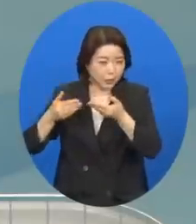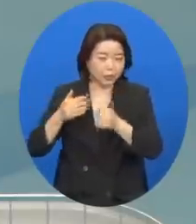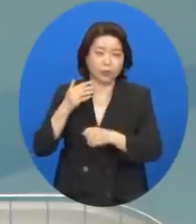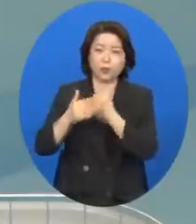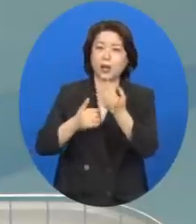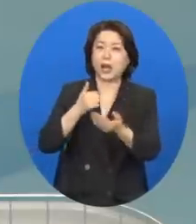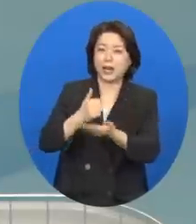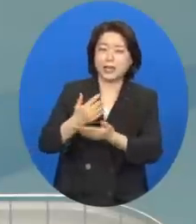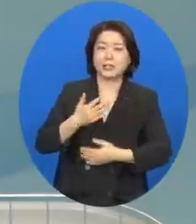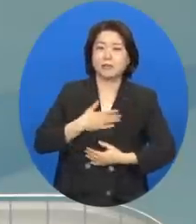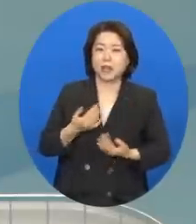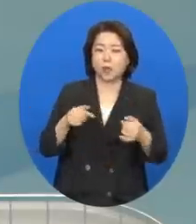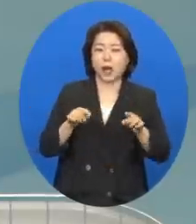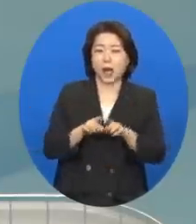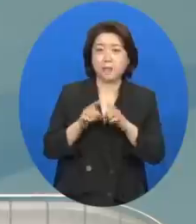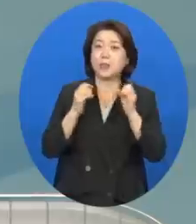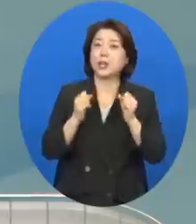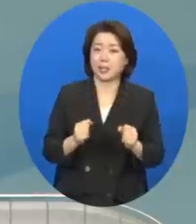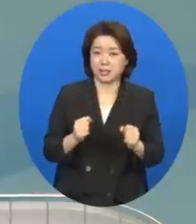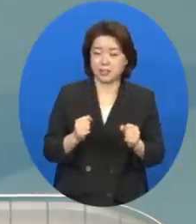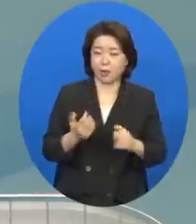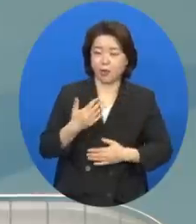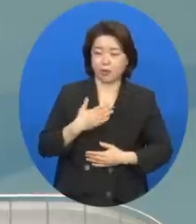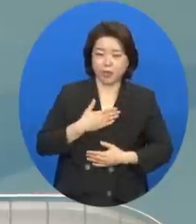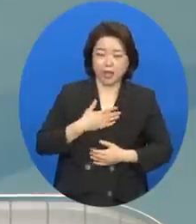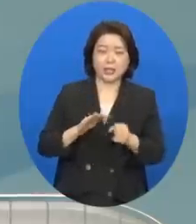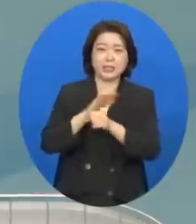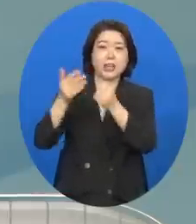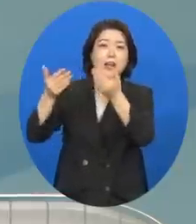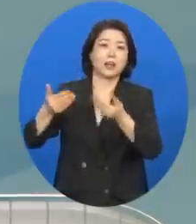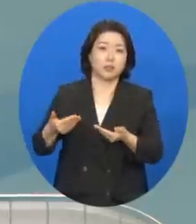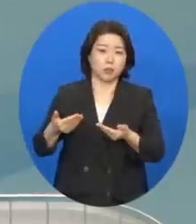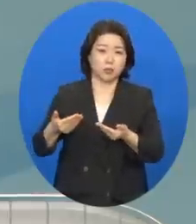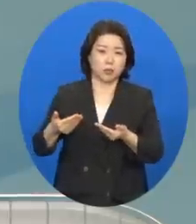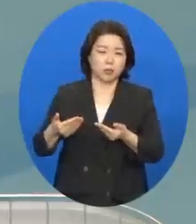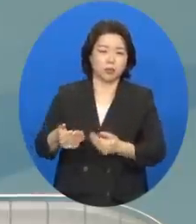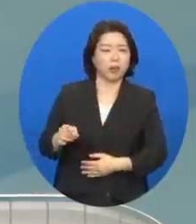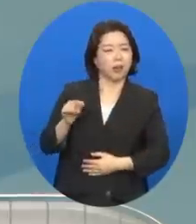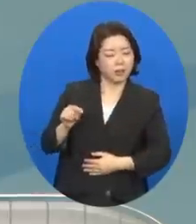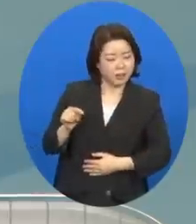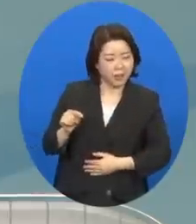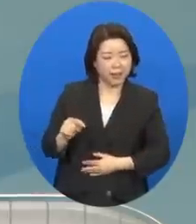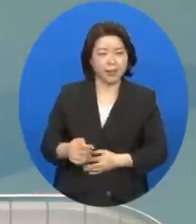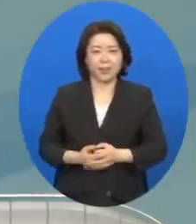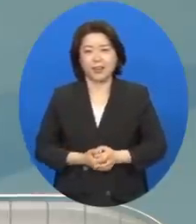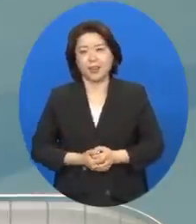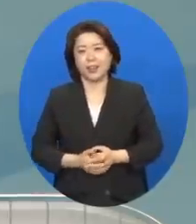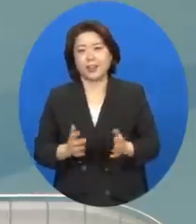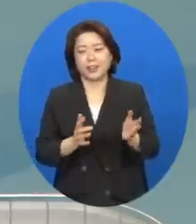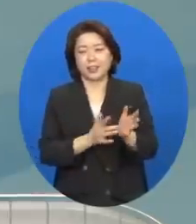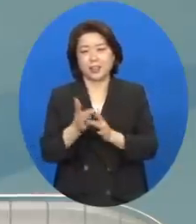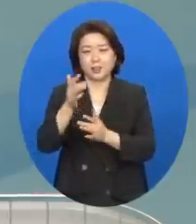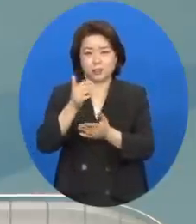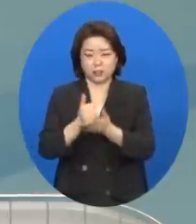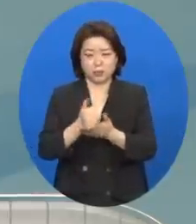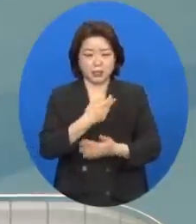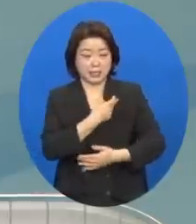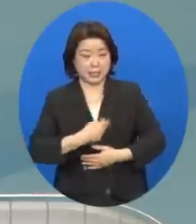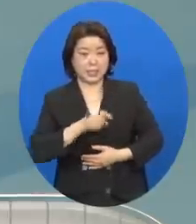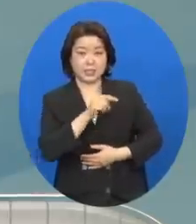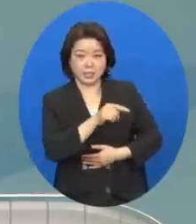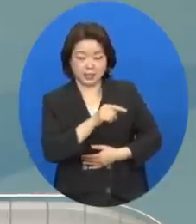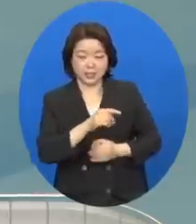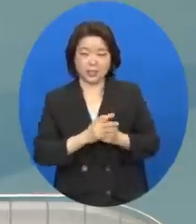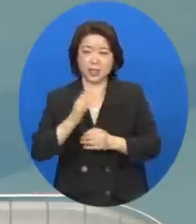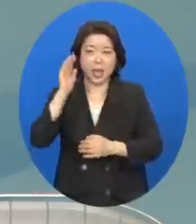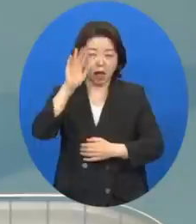하나님이 나와 함께 하셔서 나를 사랑하신다. 이것이 예수님께서 제자들에게 이제